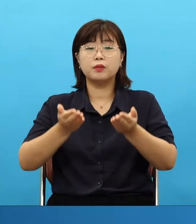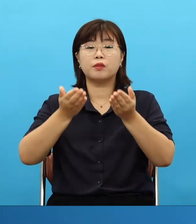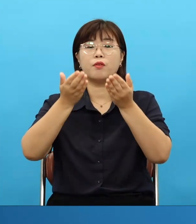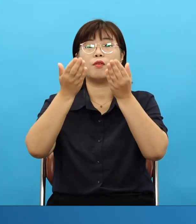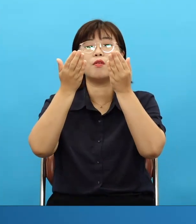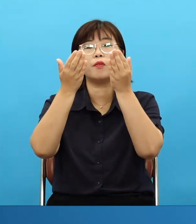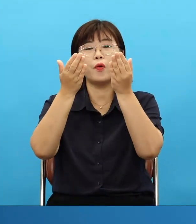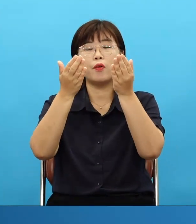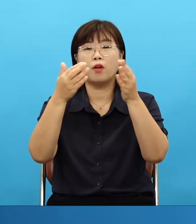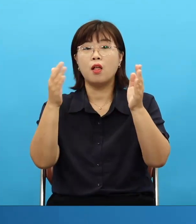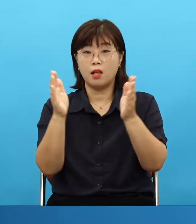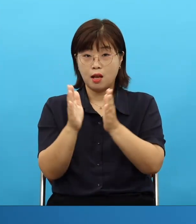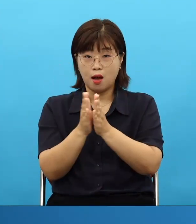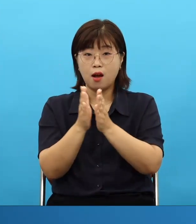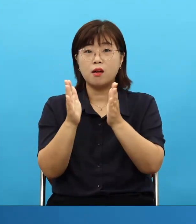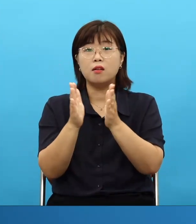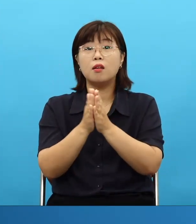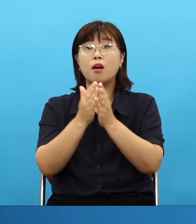찬송하면서